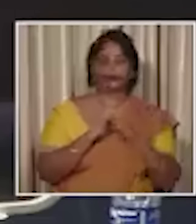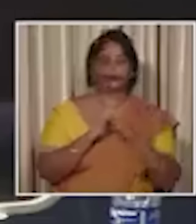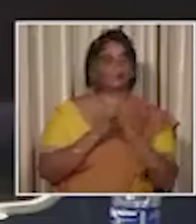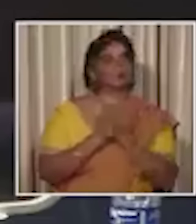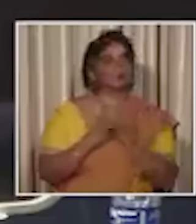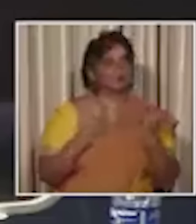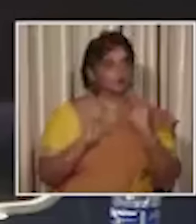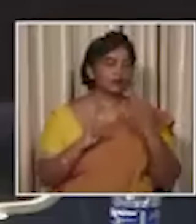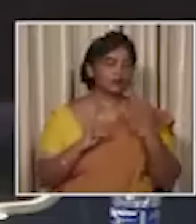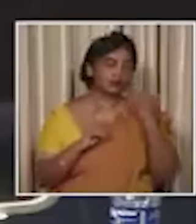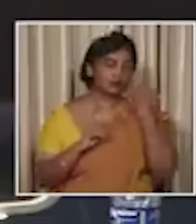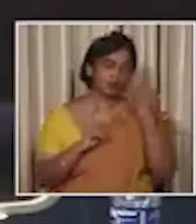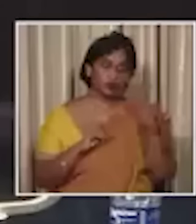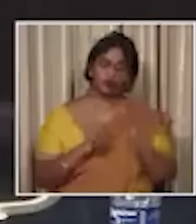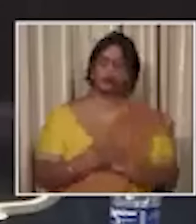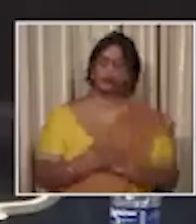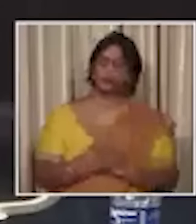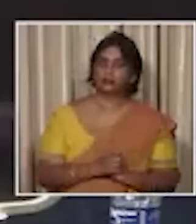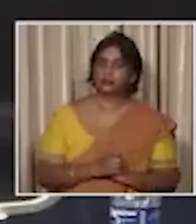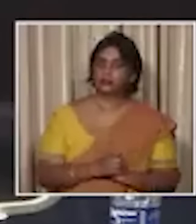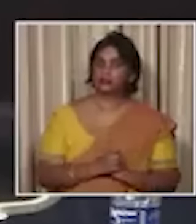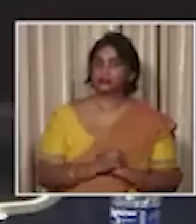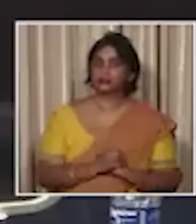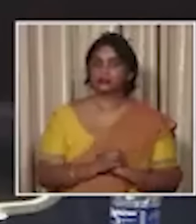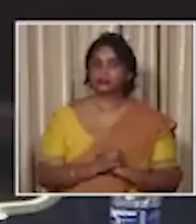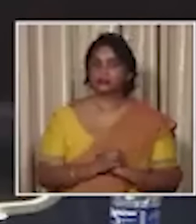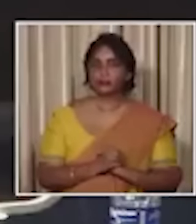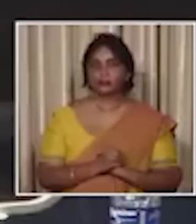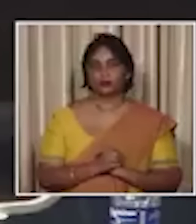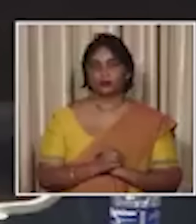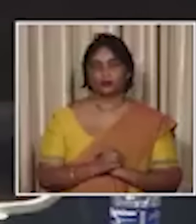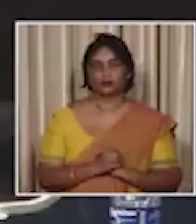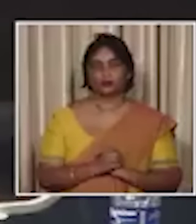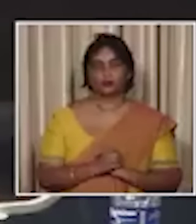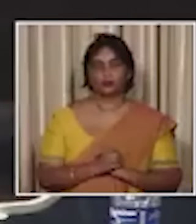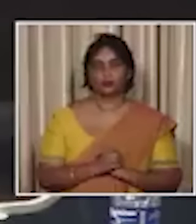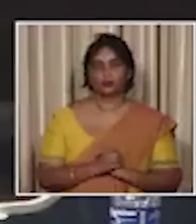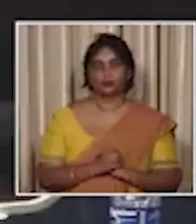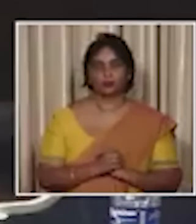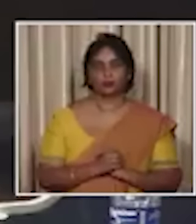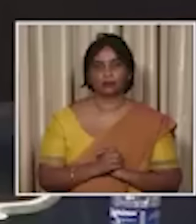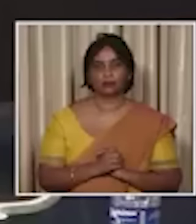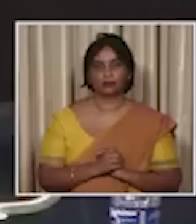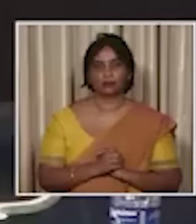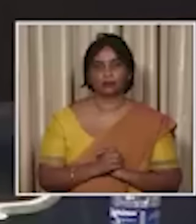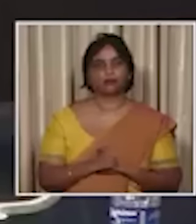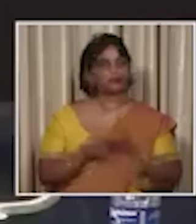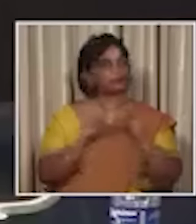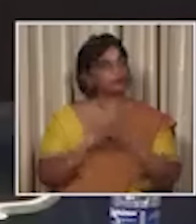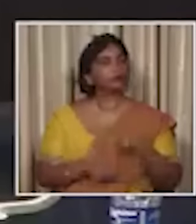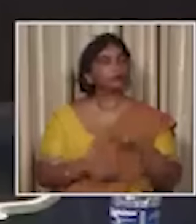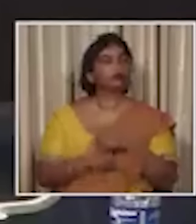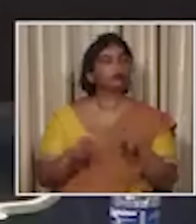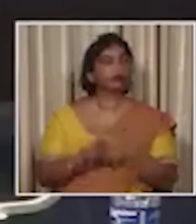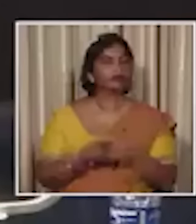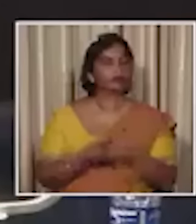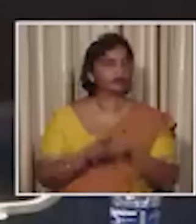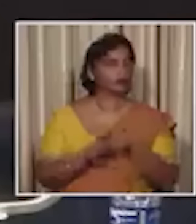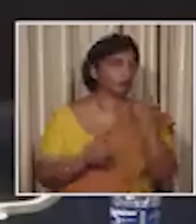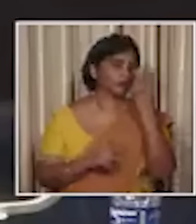சுயநிர்ணய உரிமையை அங்கீகரிக்கப்பட்ட அடிப்படையிலான ஒரு சமஸ்தி அரசியல் ஜாப்பை கொண்டு வருவதற்கான அழுத்தத்தை நீங்கள் ஏற்படுத்த வேண்டும். அதே நேரத்திலே 2016ஆம் ஆண்டு